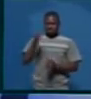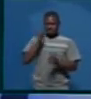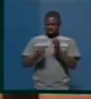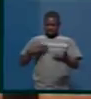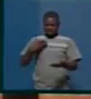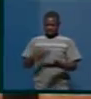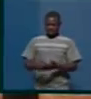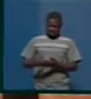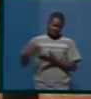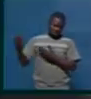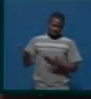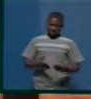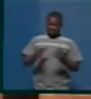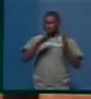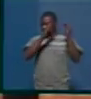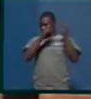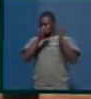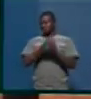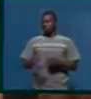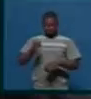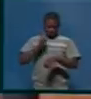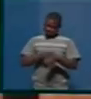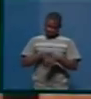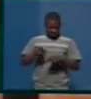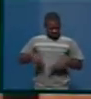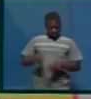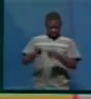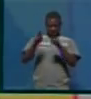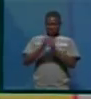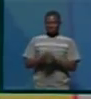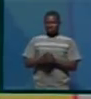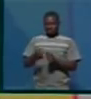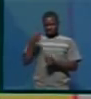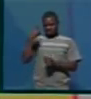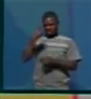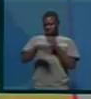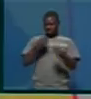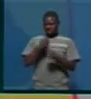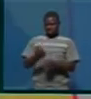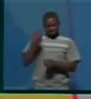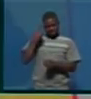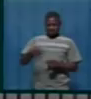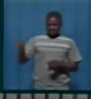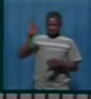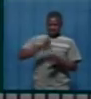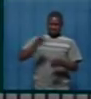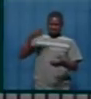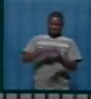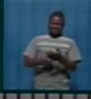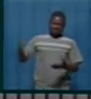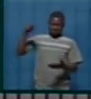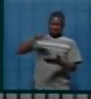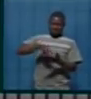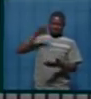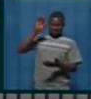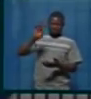en Afrique du Sud, le temps joue contre lui. Il n'a qu'un an jusqu'aux élections générales d'avril 2019 pour prendre en main l'ANC, faire reculer un chômage